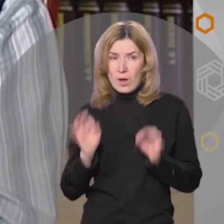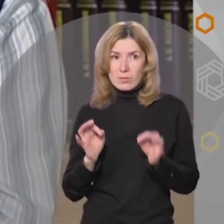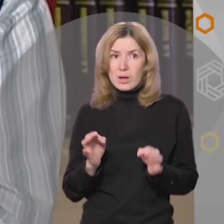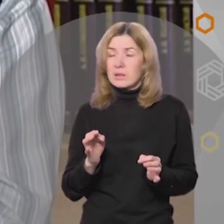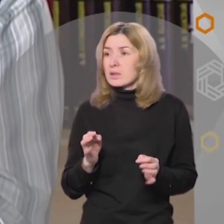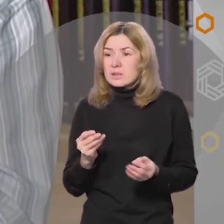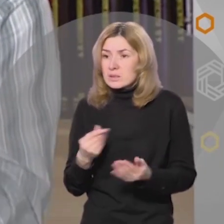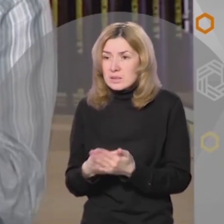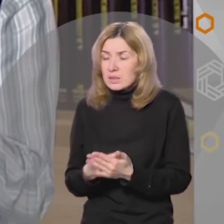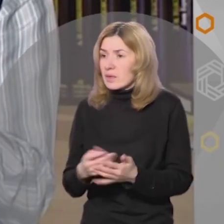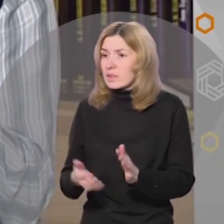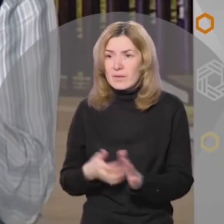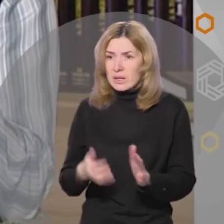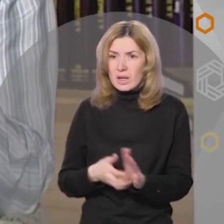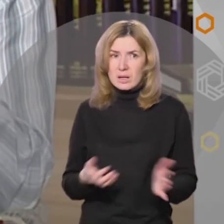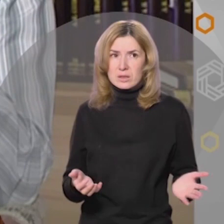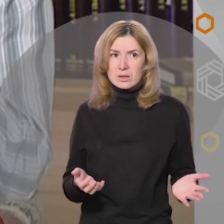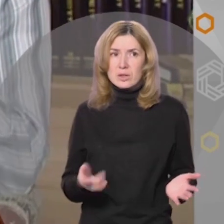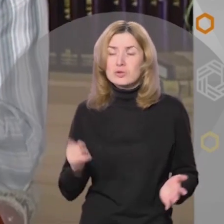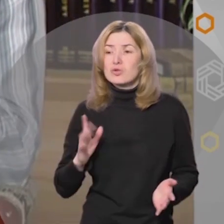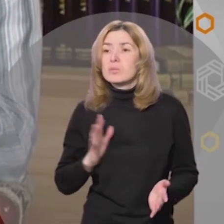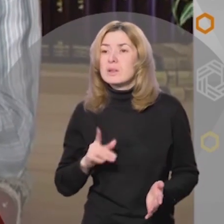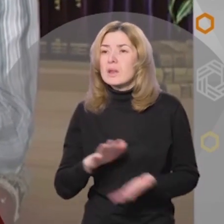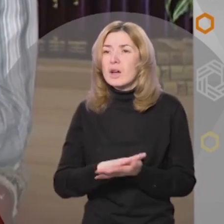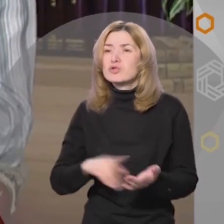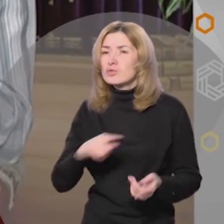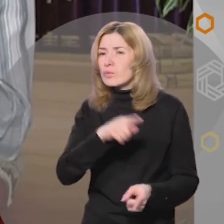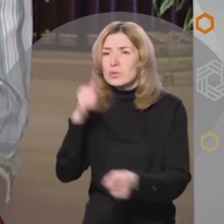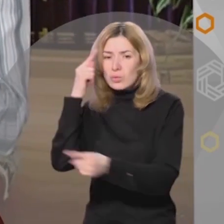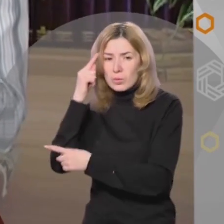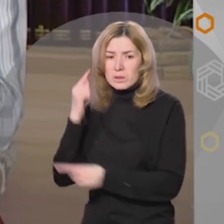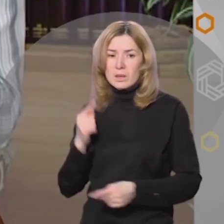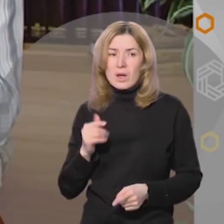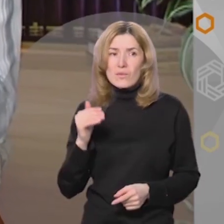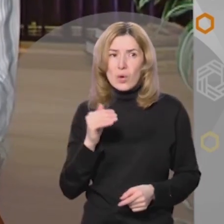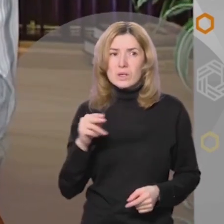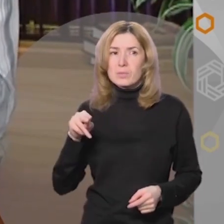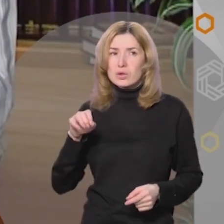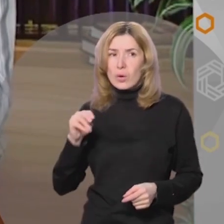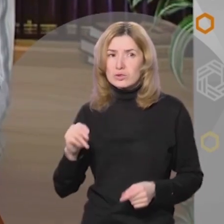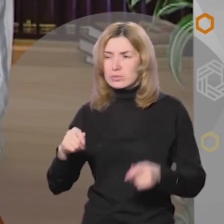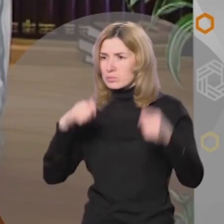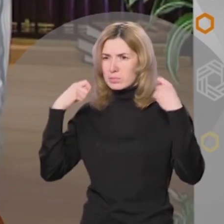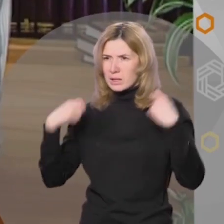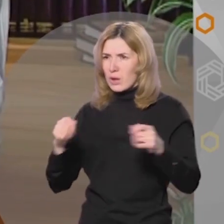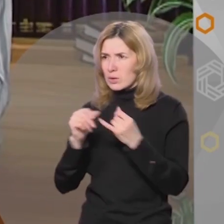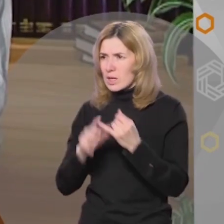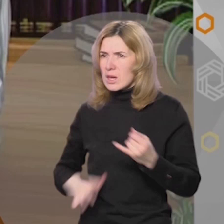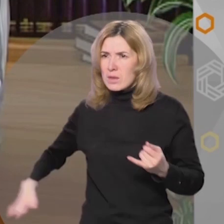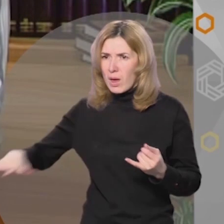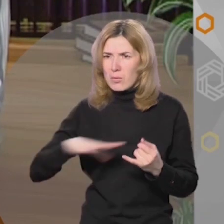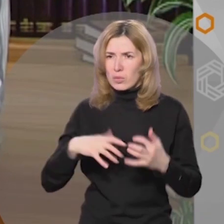не хватало. И тогда, что бы вы думали, Федор Петрович продает имение,